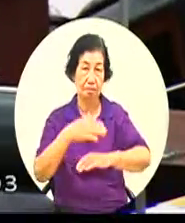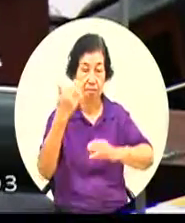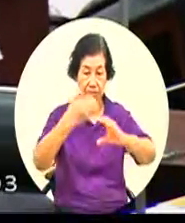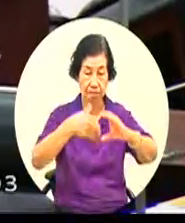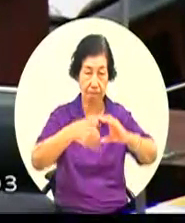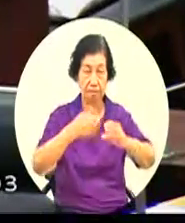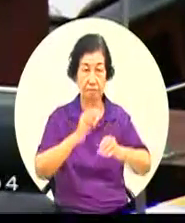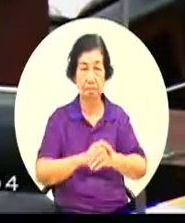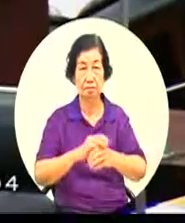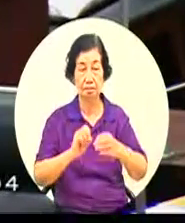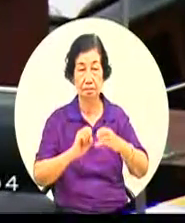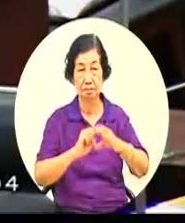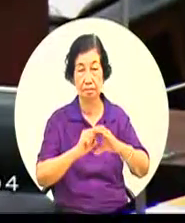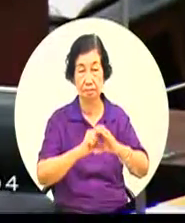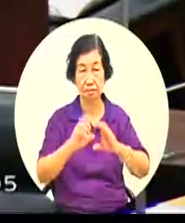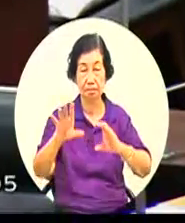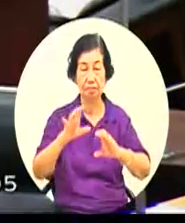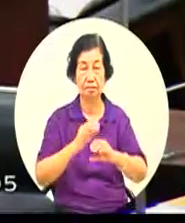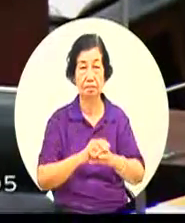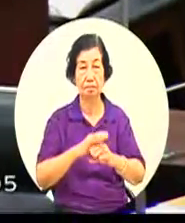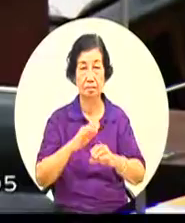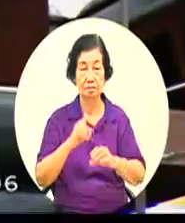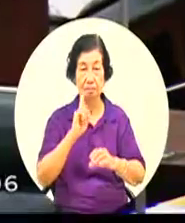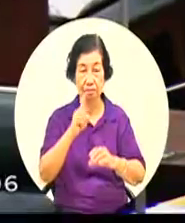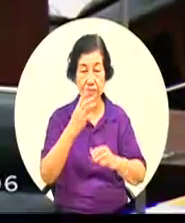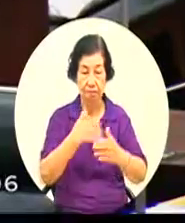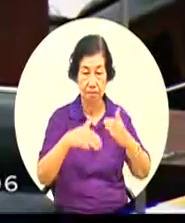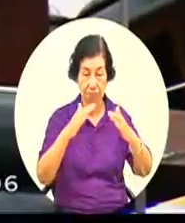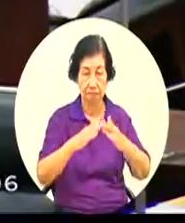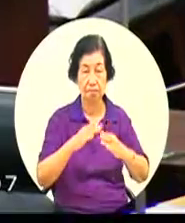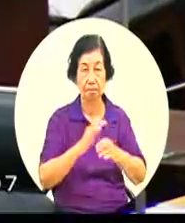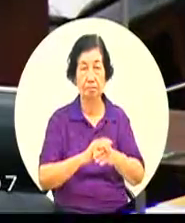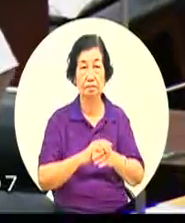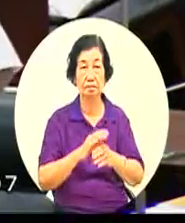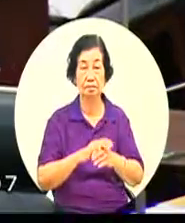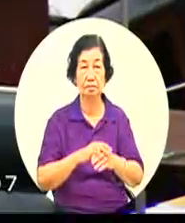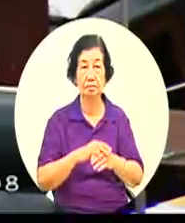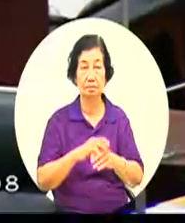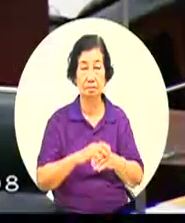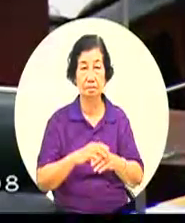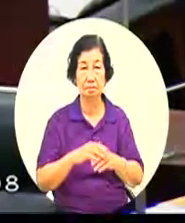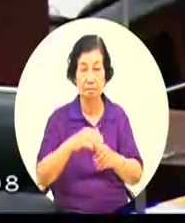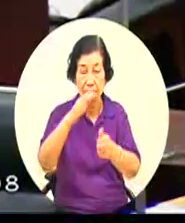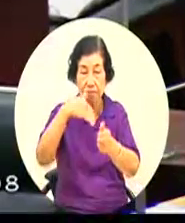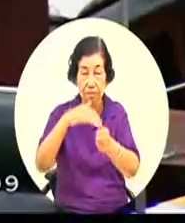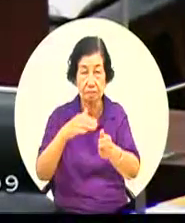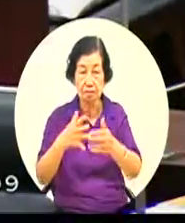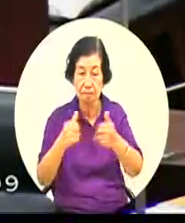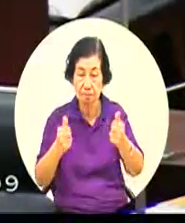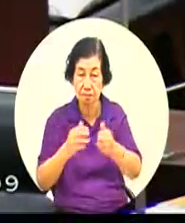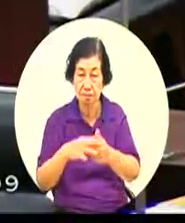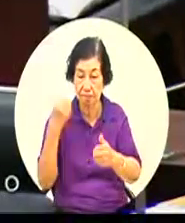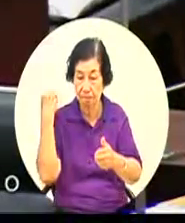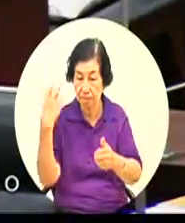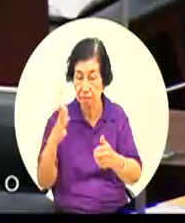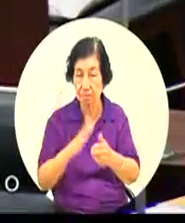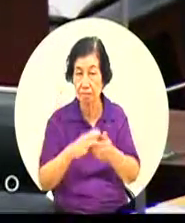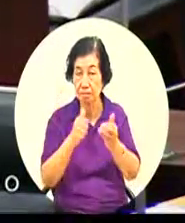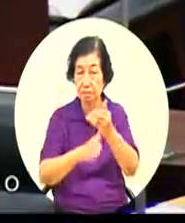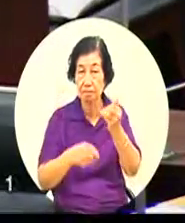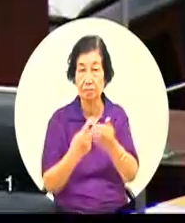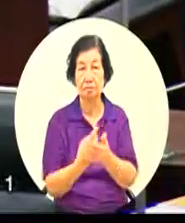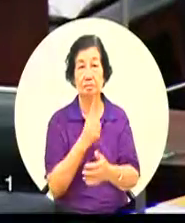报好一间学校新生多一个学生啊咧，多一个学生啊，学